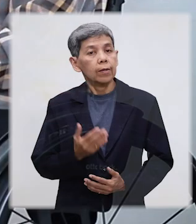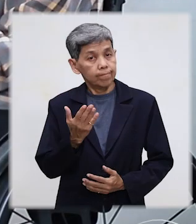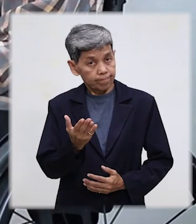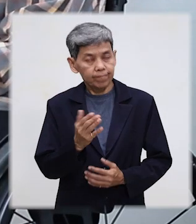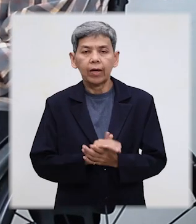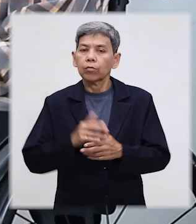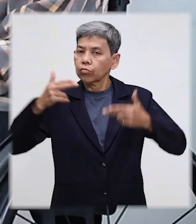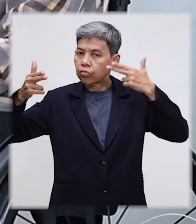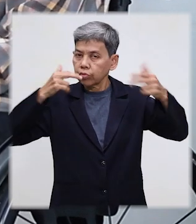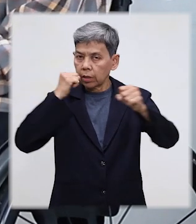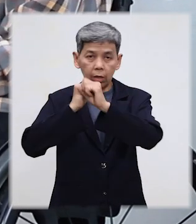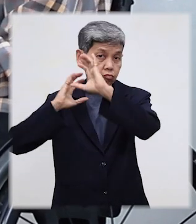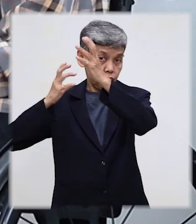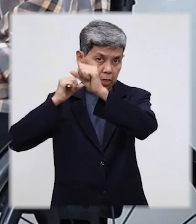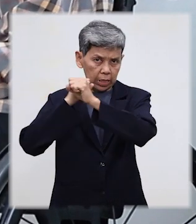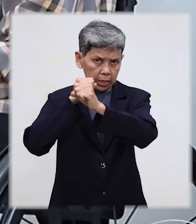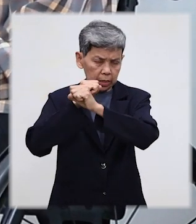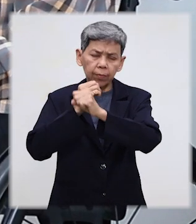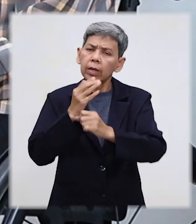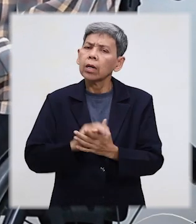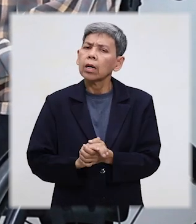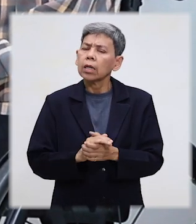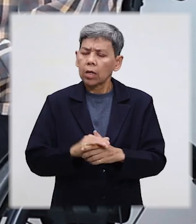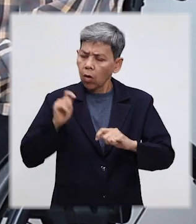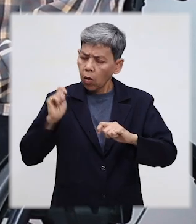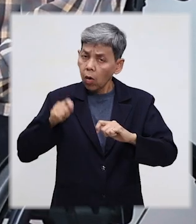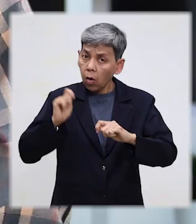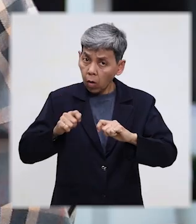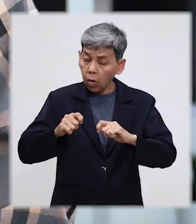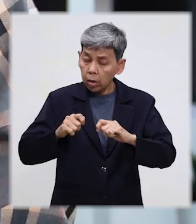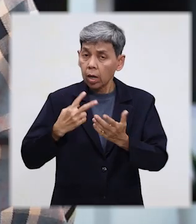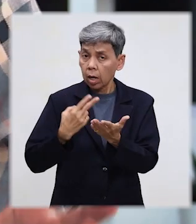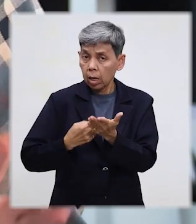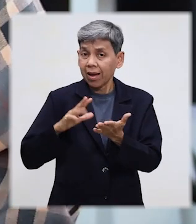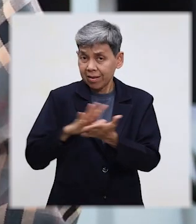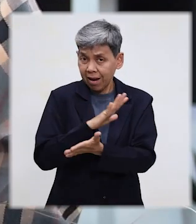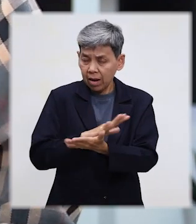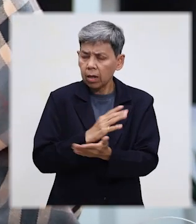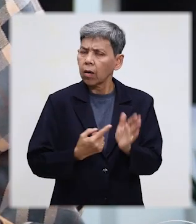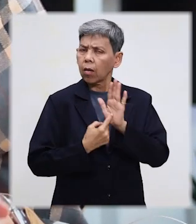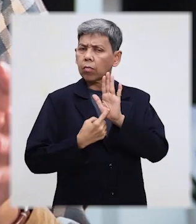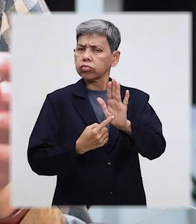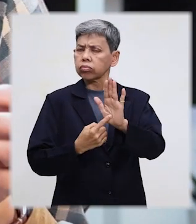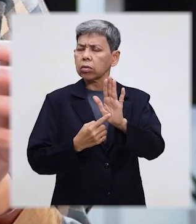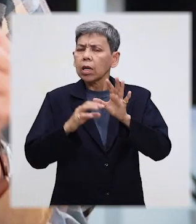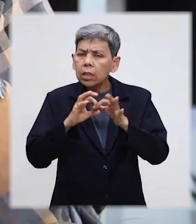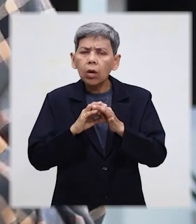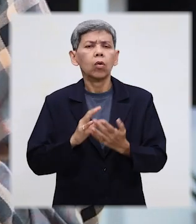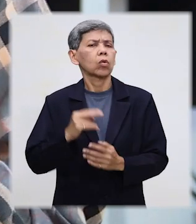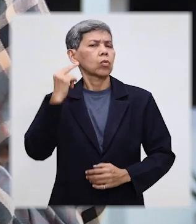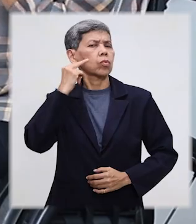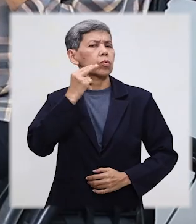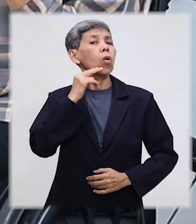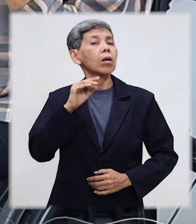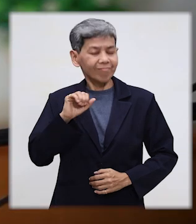ในส่วนของภาพยนตร์เรื่องล่าสุดที่คุณตั้มทำก็คือเรื่องของค้อนกรรไกรกระดาษซึ่งก็เป็นการนำเสนอเกี่ยวกับเรื่องของคนพิการทางด้